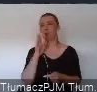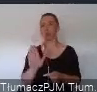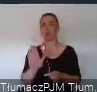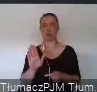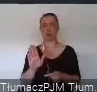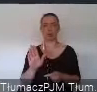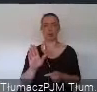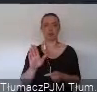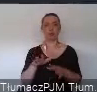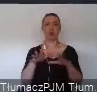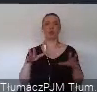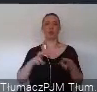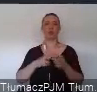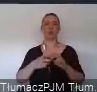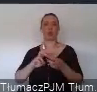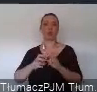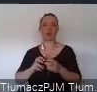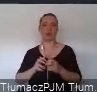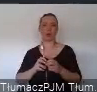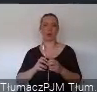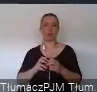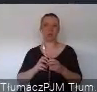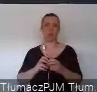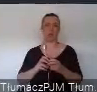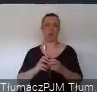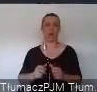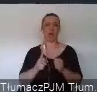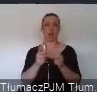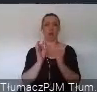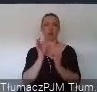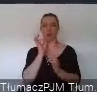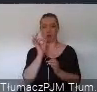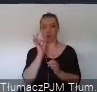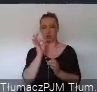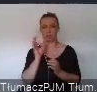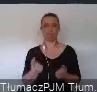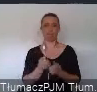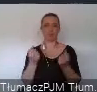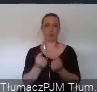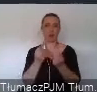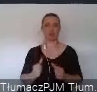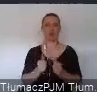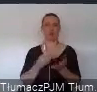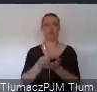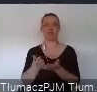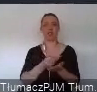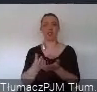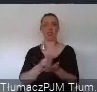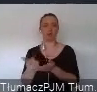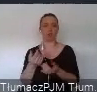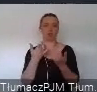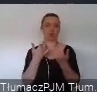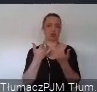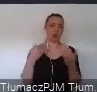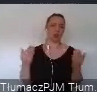na dosyć duży problem, jeśli chodzi o uzyskanie takiej płynności finansowej, ażeby można było finansować inwestycje w ramach na przykład przyszłych